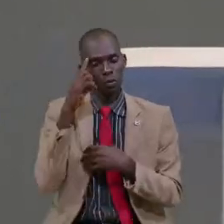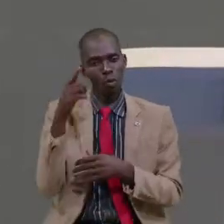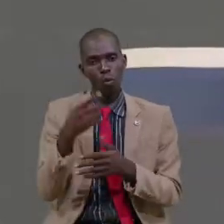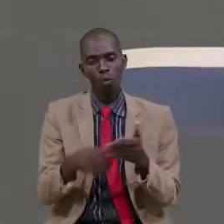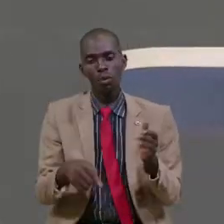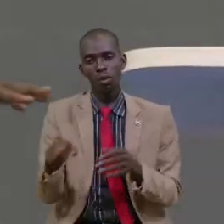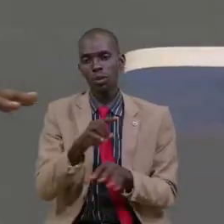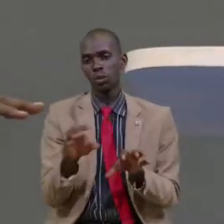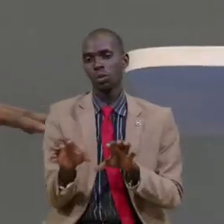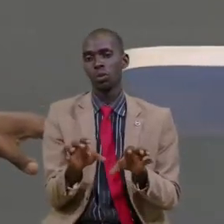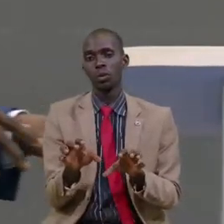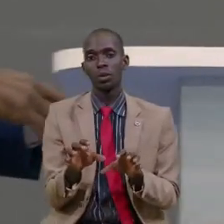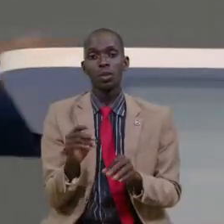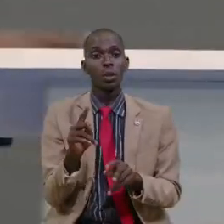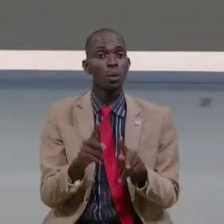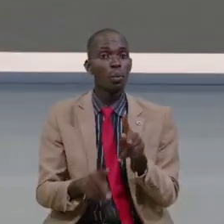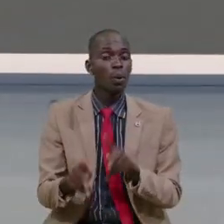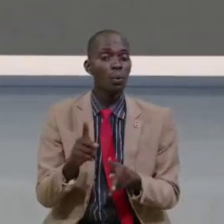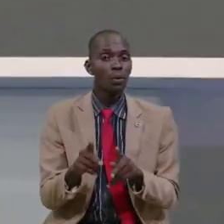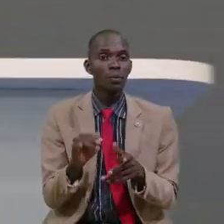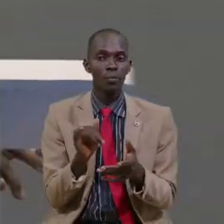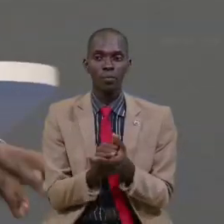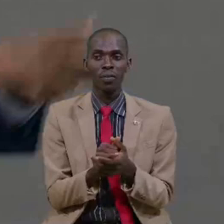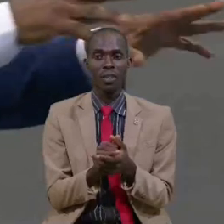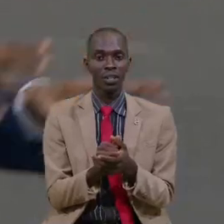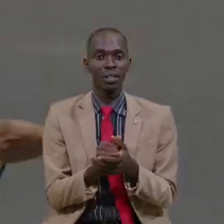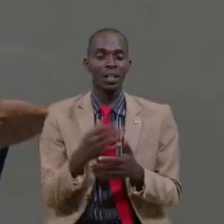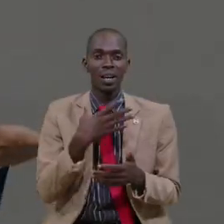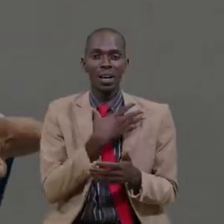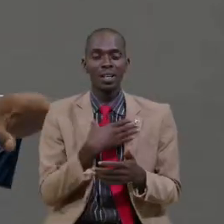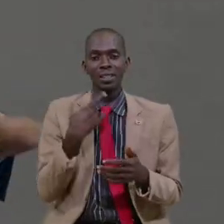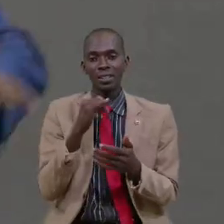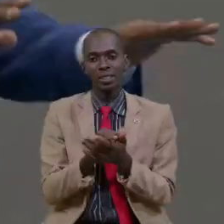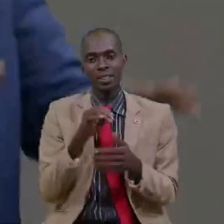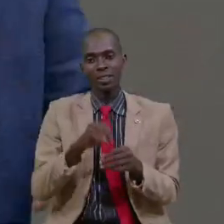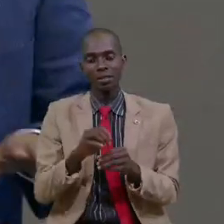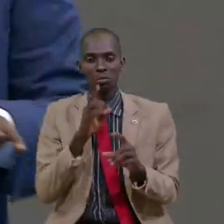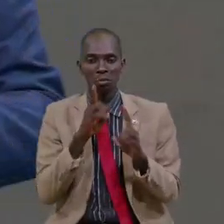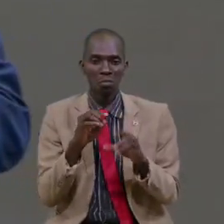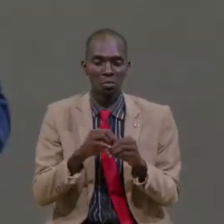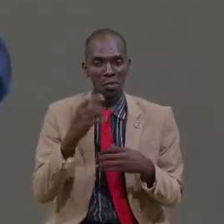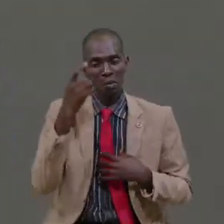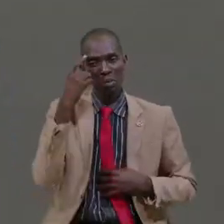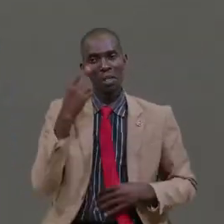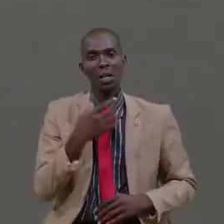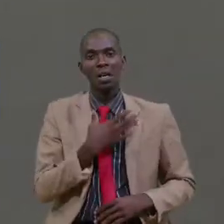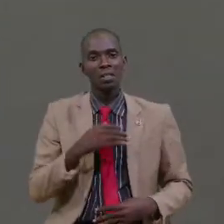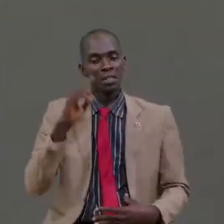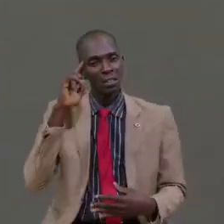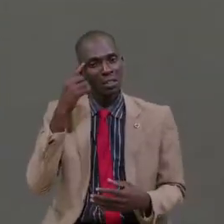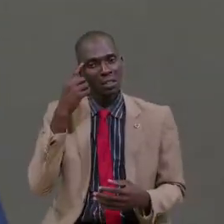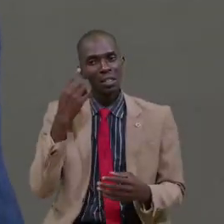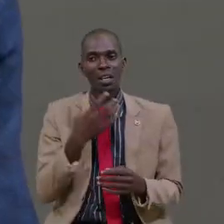leur faire rendre compte de ce qu'ils font. Ceux qui marchent dans la journée, dans la nuit, ils parlent, ils